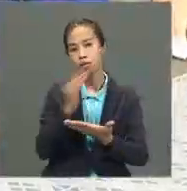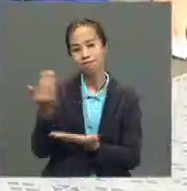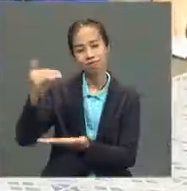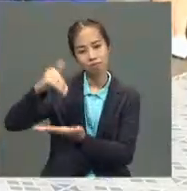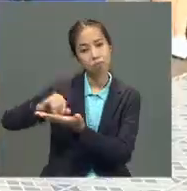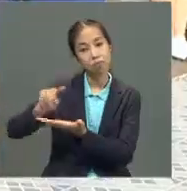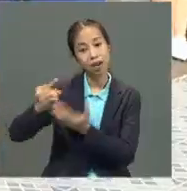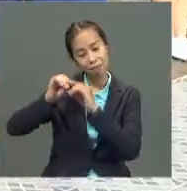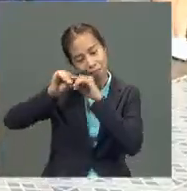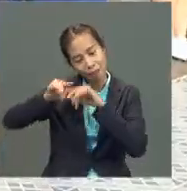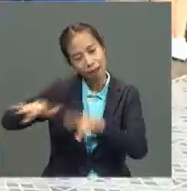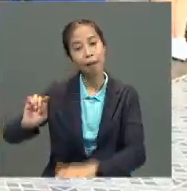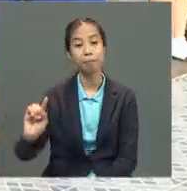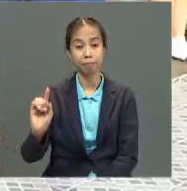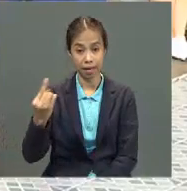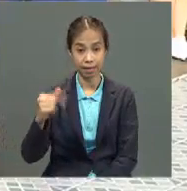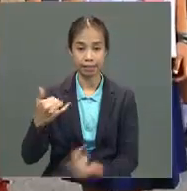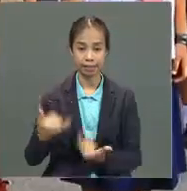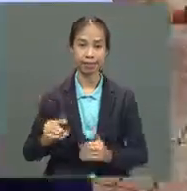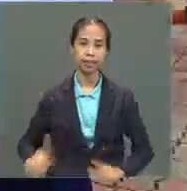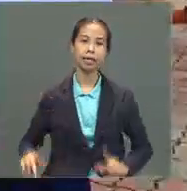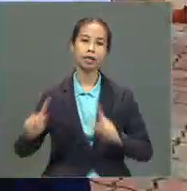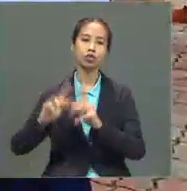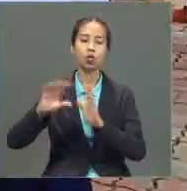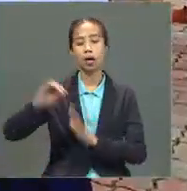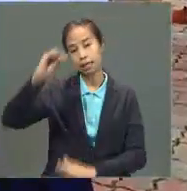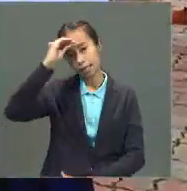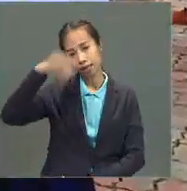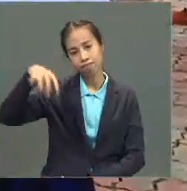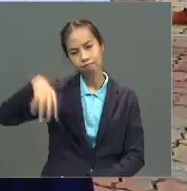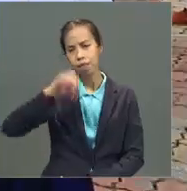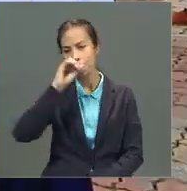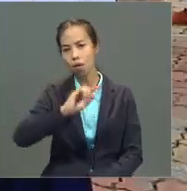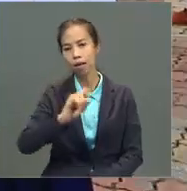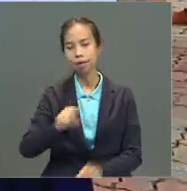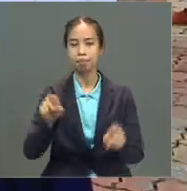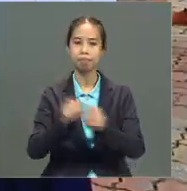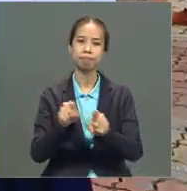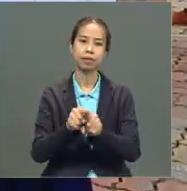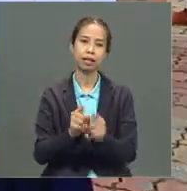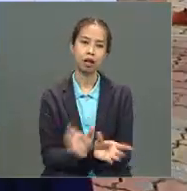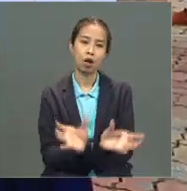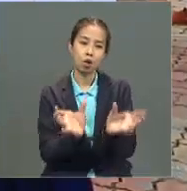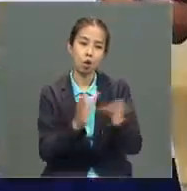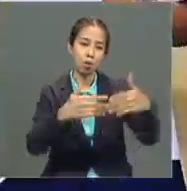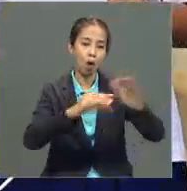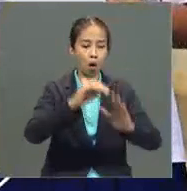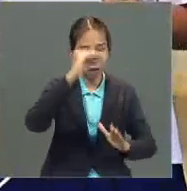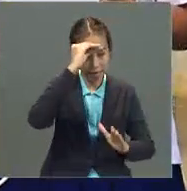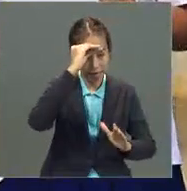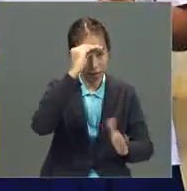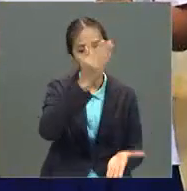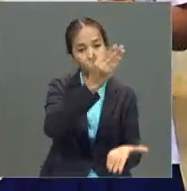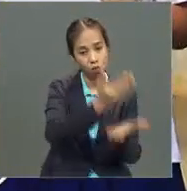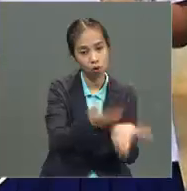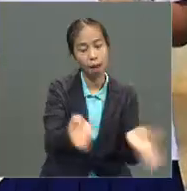ขึ้นมาเนี่ยท่านรัฐมนตรีว่าการกระทรวงศึกษาธิการก็บอกว่าจะใช้มาตรการลักษณะของการปิดเป็นกลุ่มชั้นเรียนก่อนนะครับหรืออา